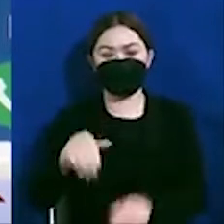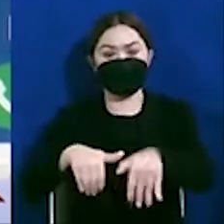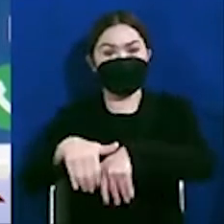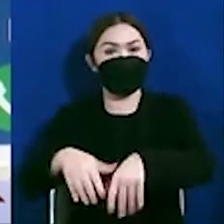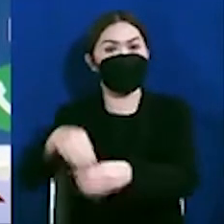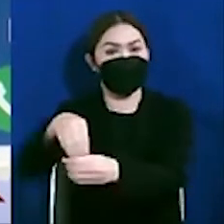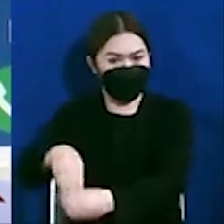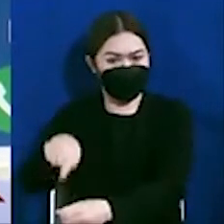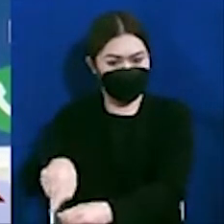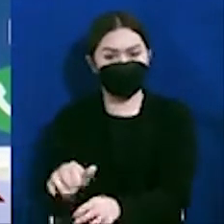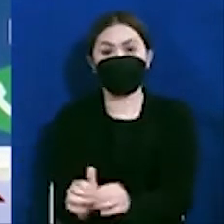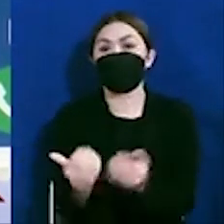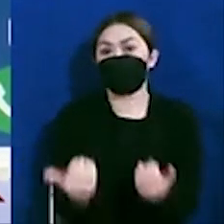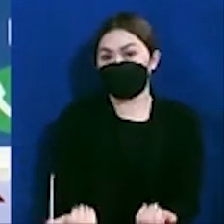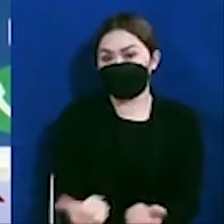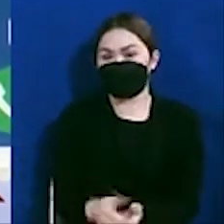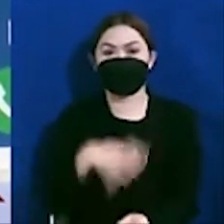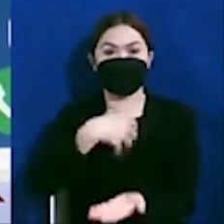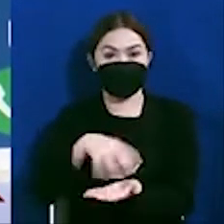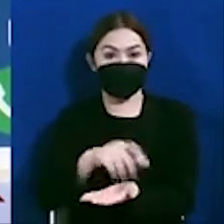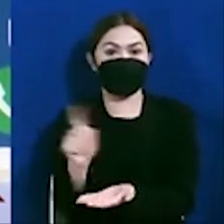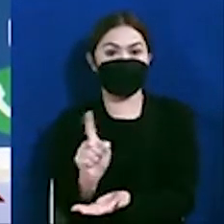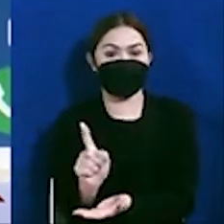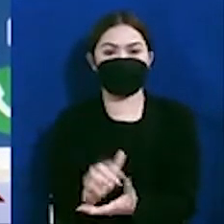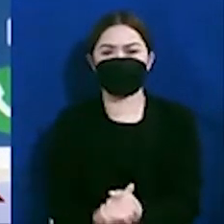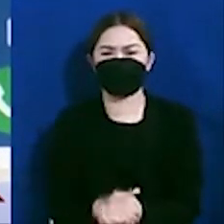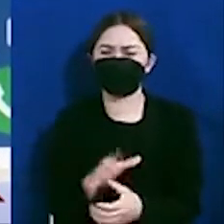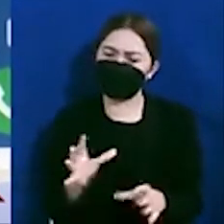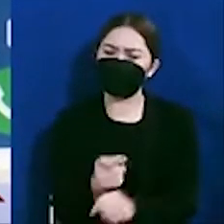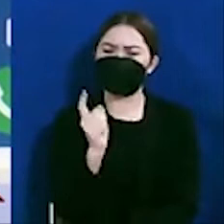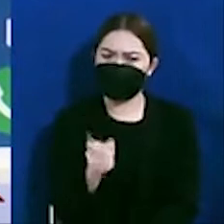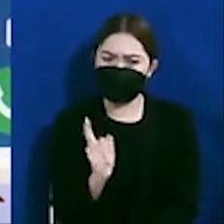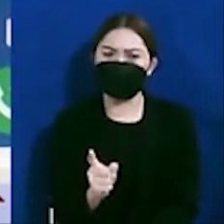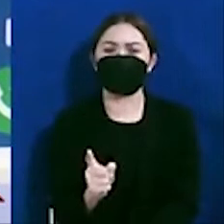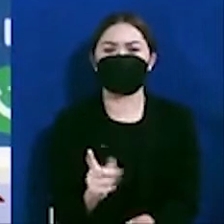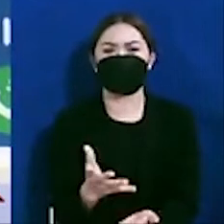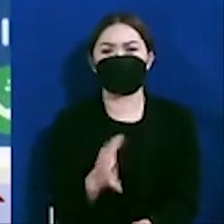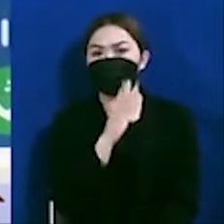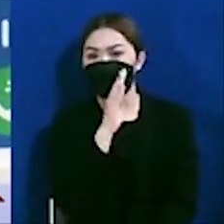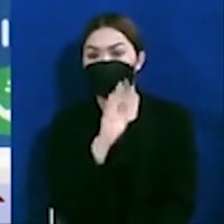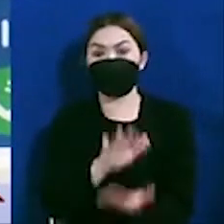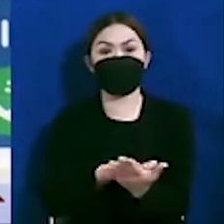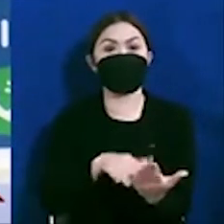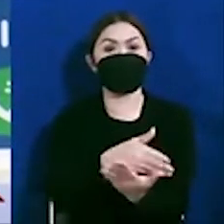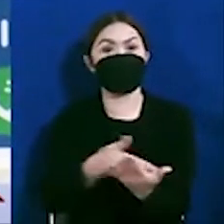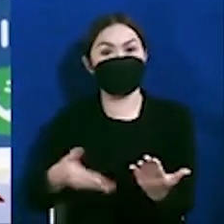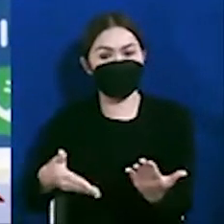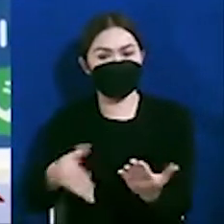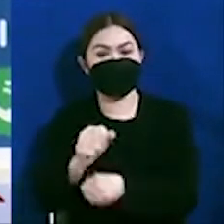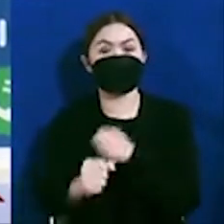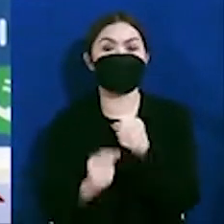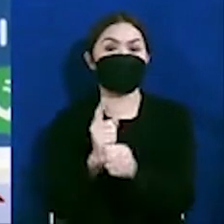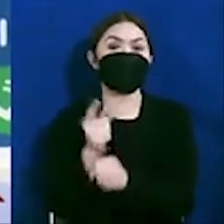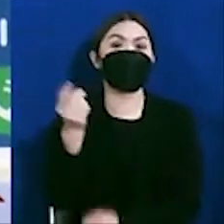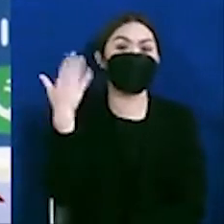ผมก็คงก่อนยัตเรียนย้ำอีกครั้งว่าความเป็นจริงเนี่ยถ้าเป็นแผนที่ในรอบปี